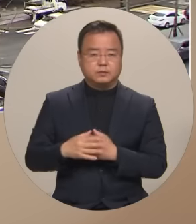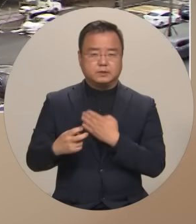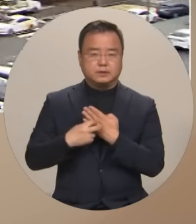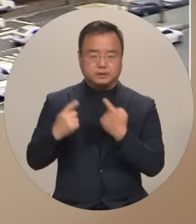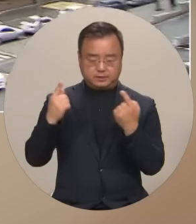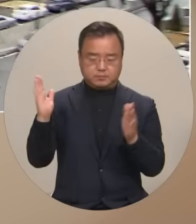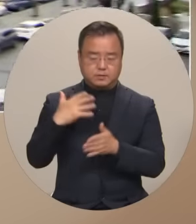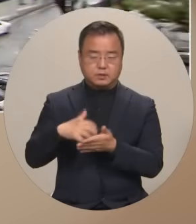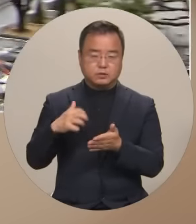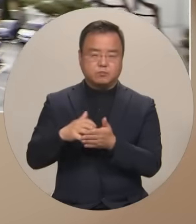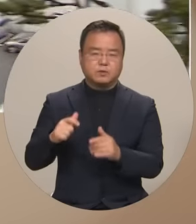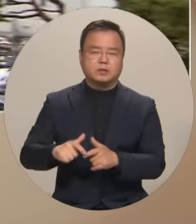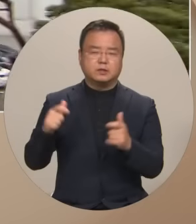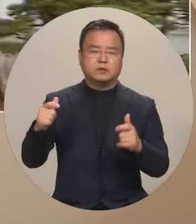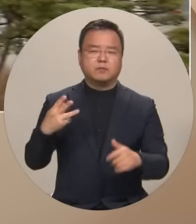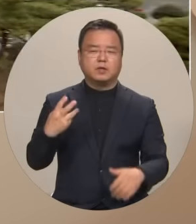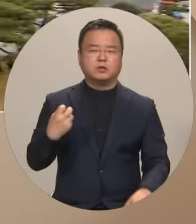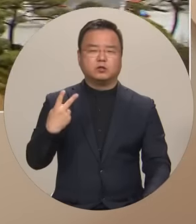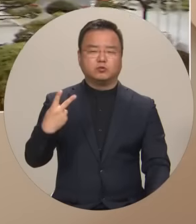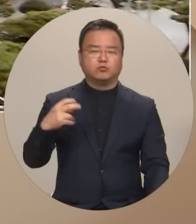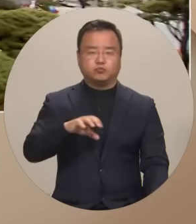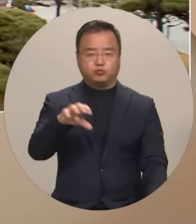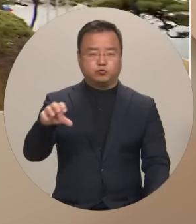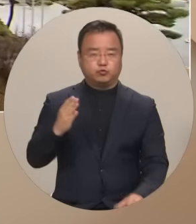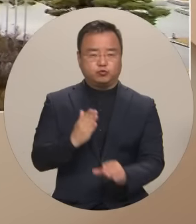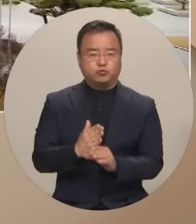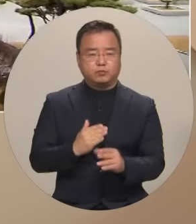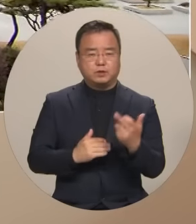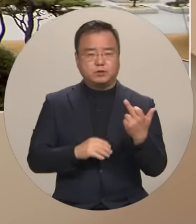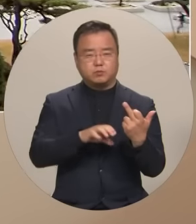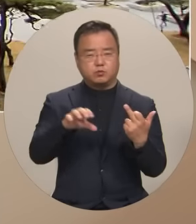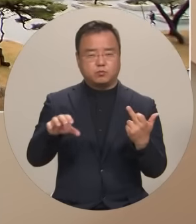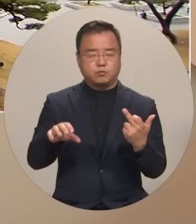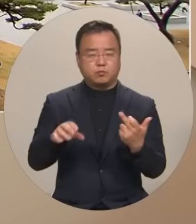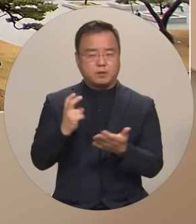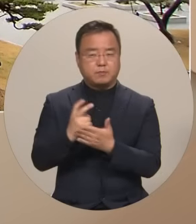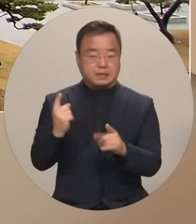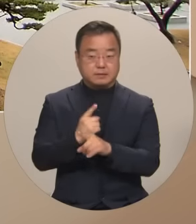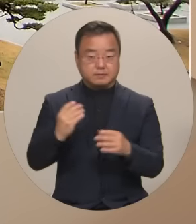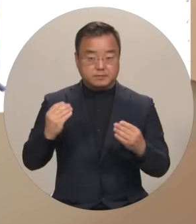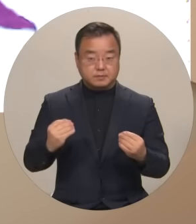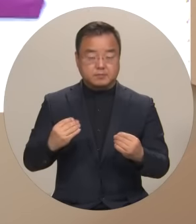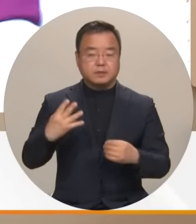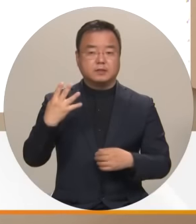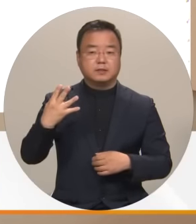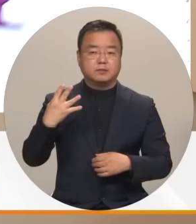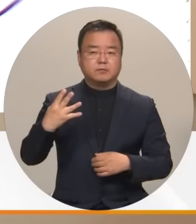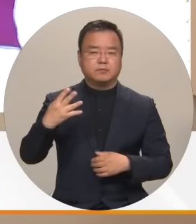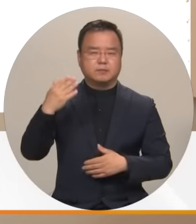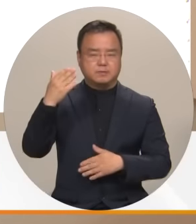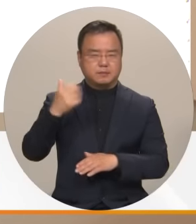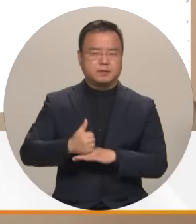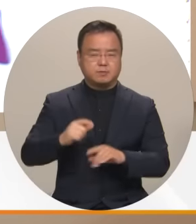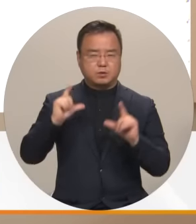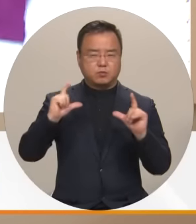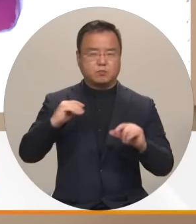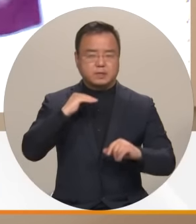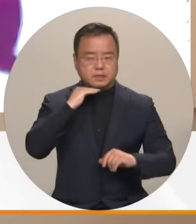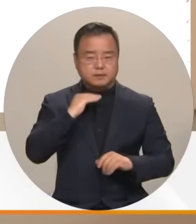정원이 늘어나는 322개의 대학 가운데 17곳은 개정 절차를 완료했고네 곳은 최종 공포만 남겨놓은